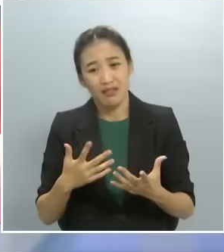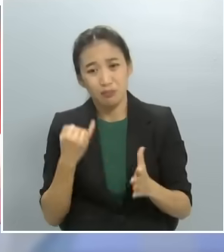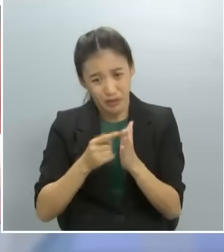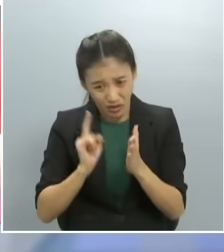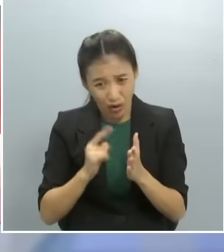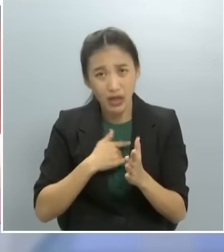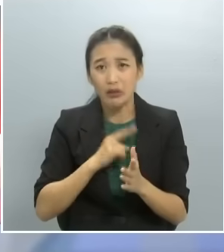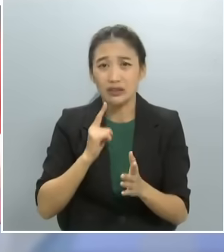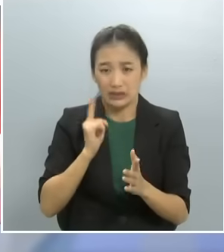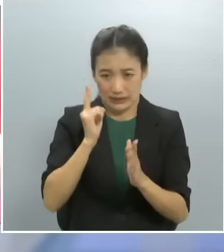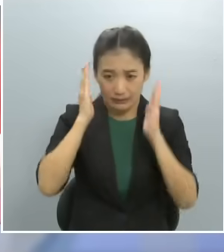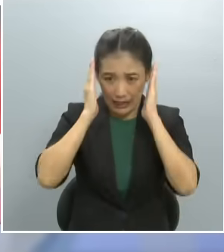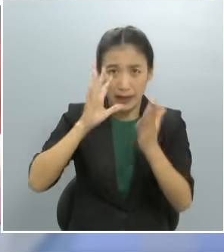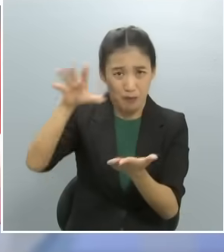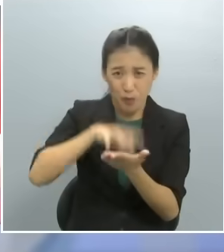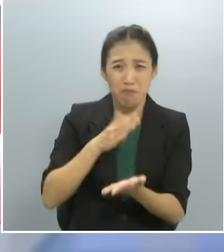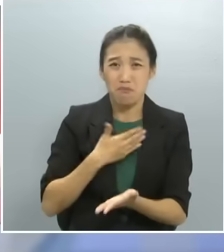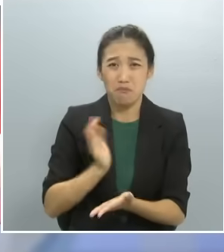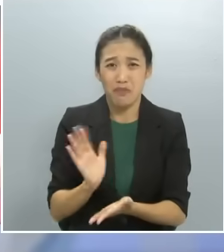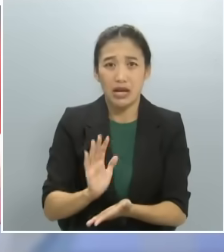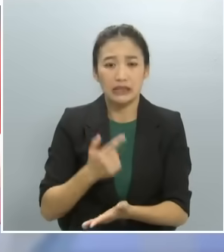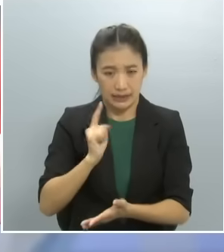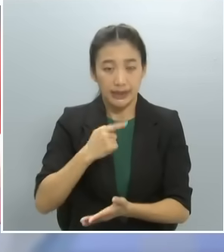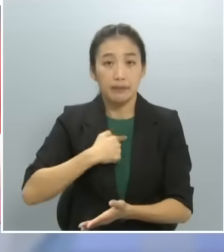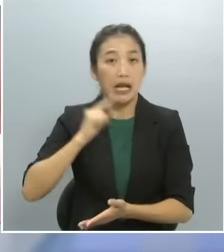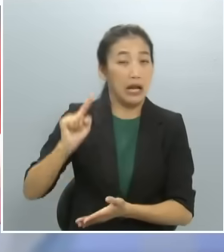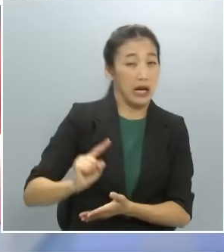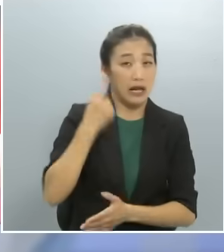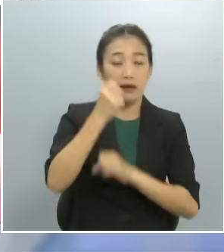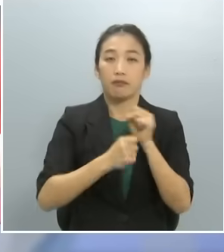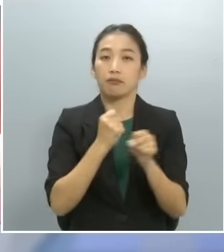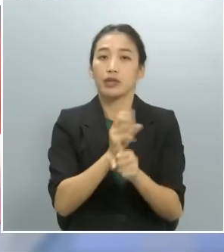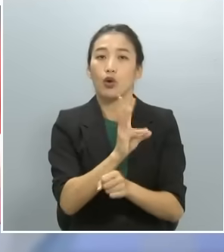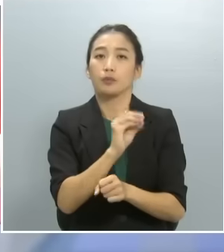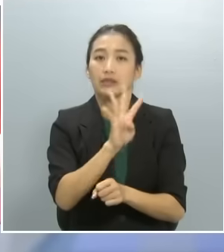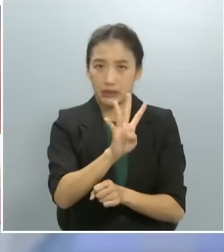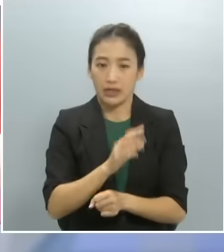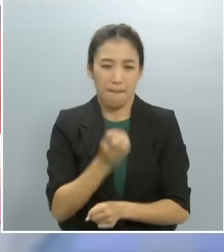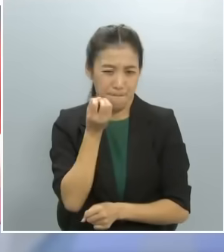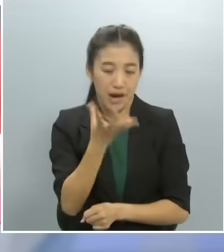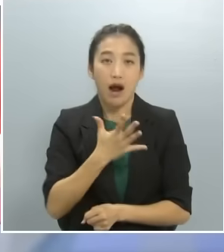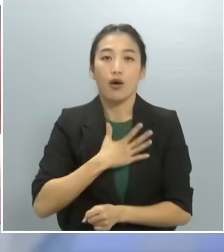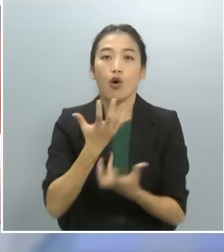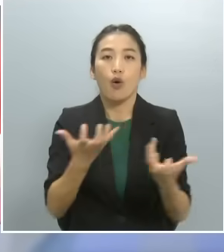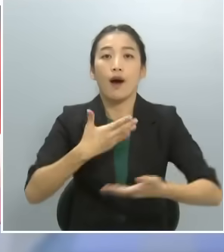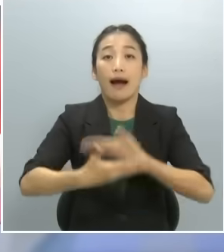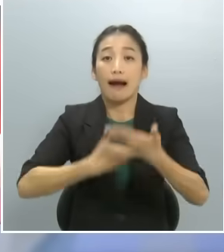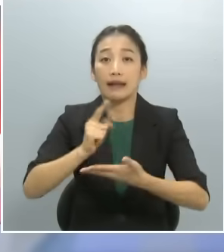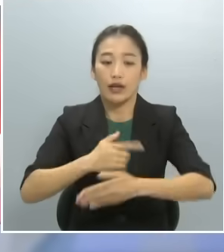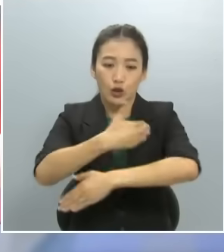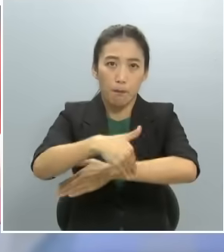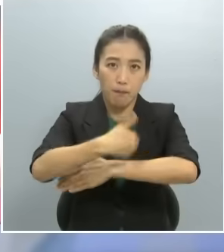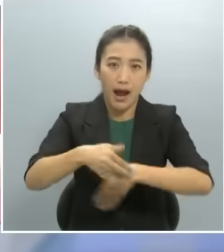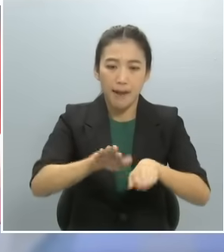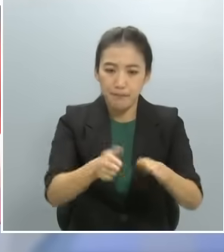ชื่อร้านเราต่างทางร้านผมเปิดตั้งแต่ปี 64นะครับเมนูหลักก็คือขนมปังปิ้งแล้วก็ชาเย็นชาเขียว